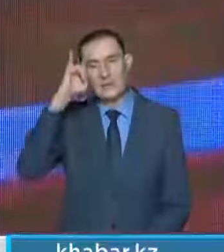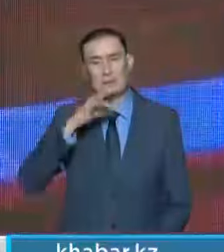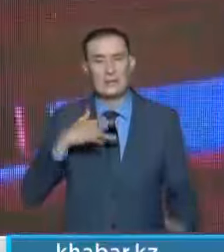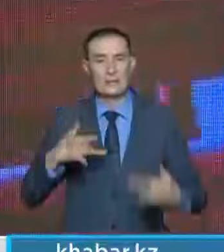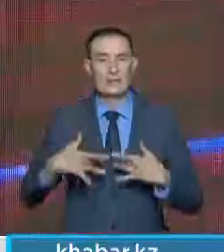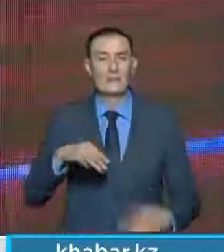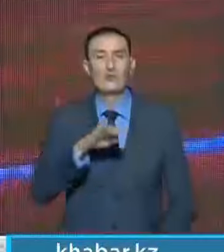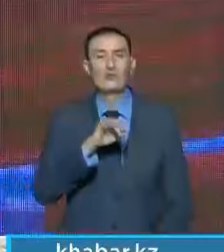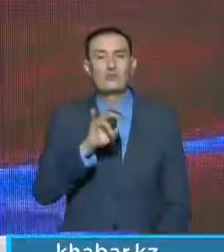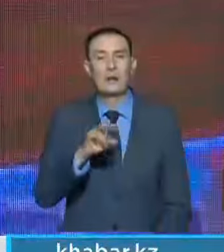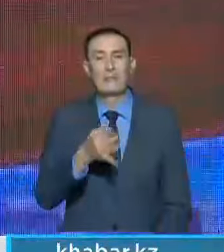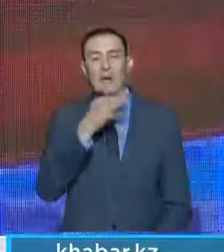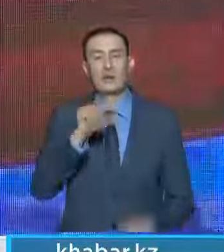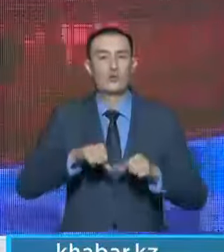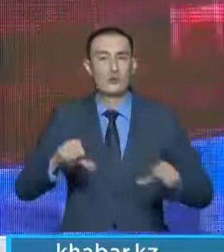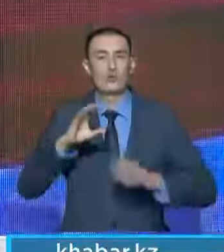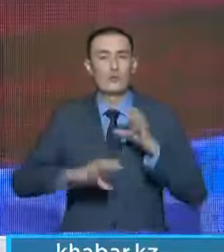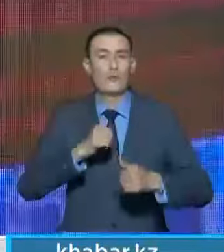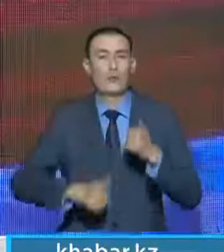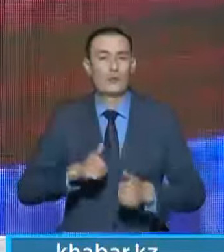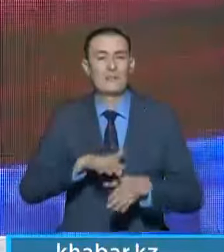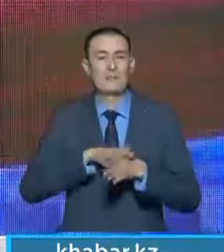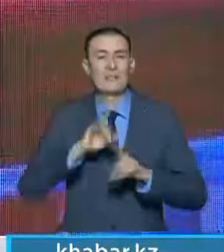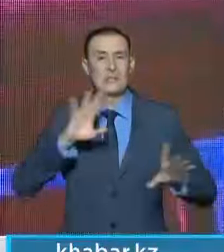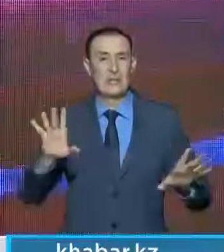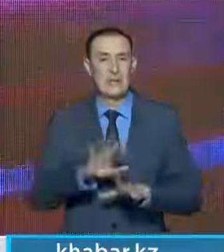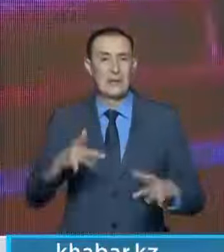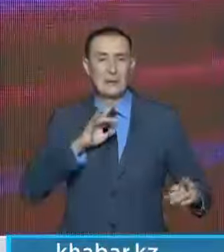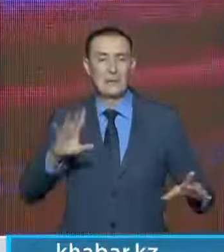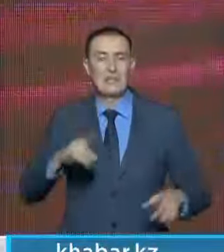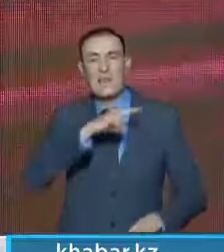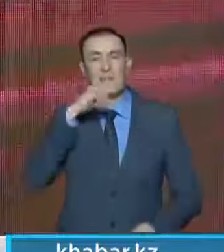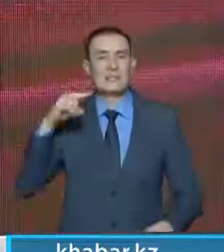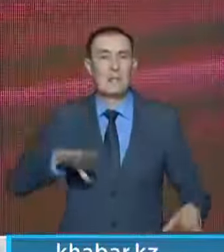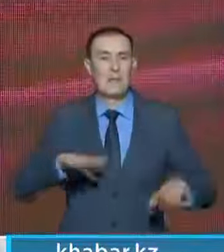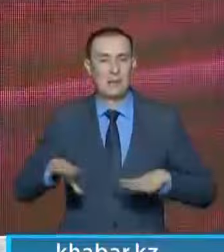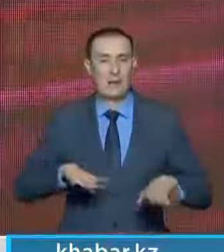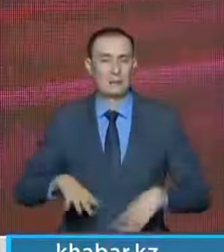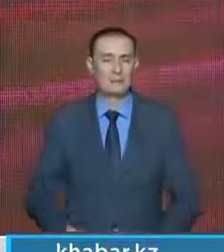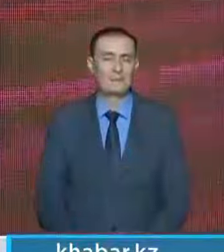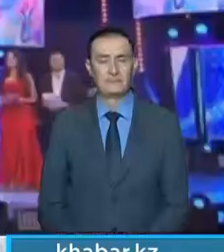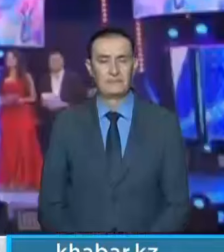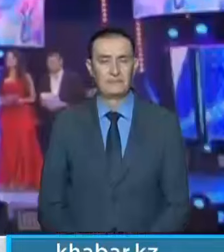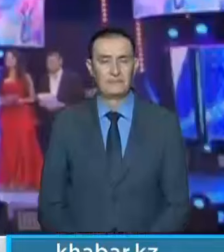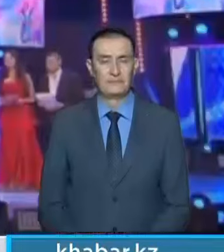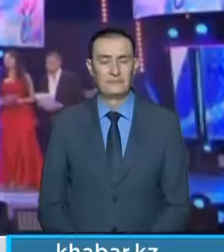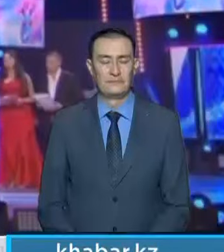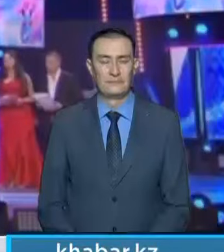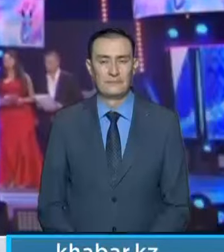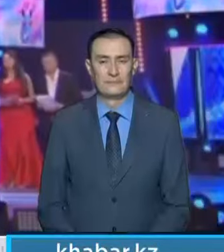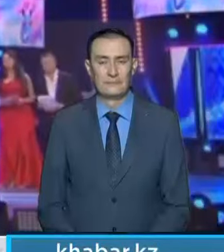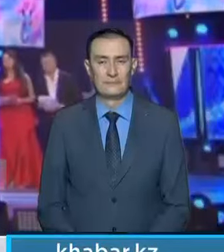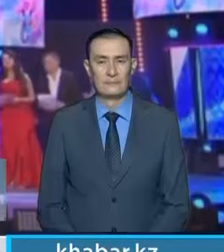Казахстанец Ерназар Жубан покорил жюри международного конкурса исполнителя эстрадной песни «Славянский базар». Ерназар